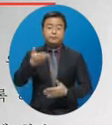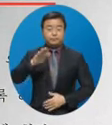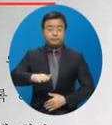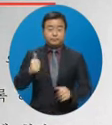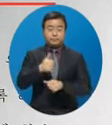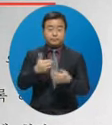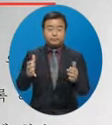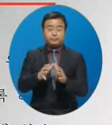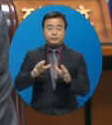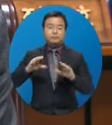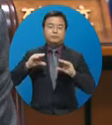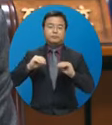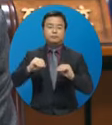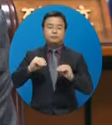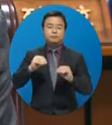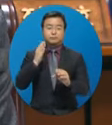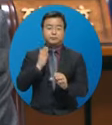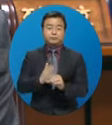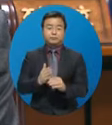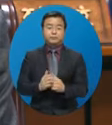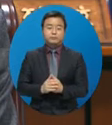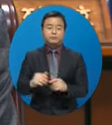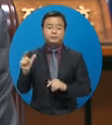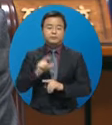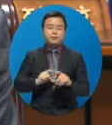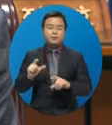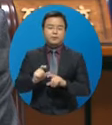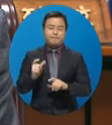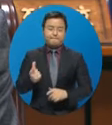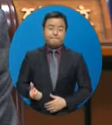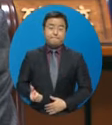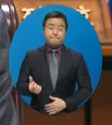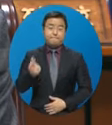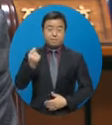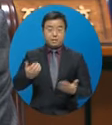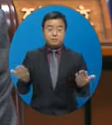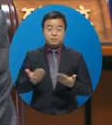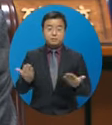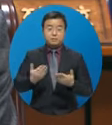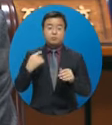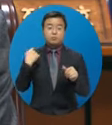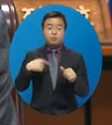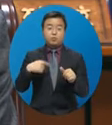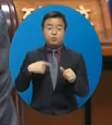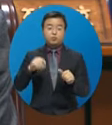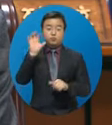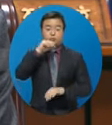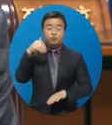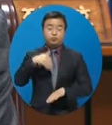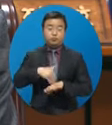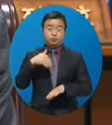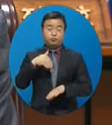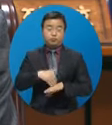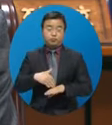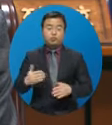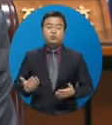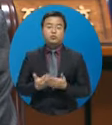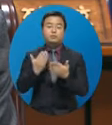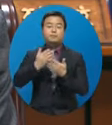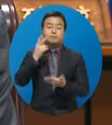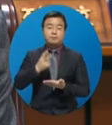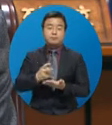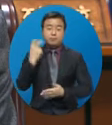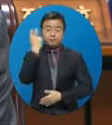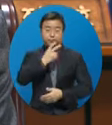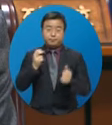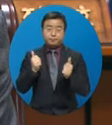묶여 있습니다. 한시바삐 직업교육훈련 촉진법이 심의가 돼서 현장